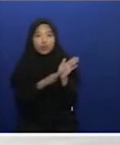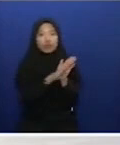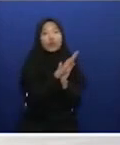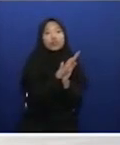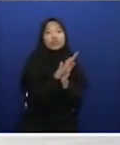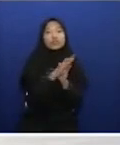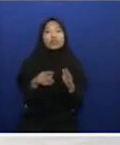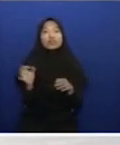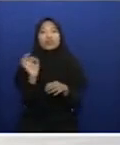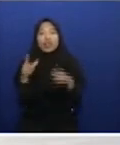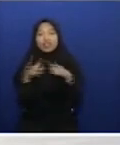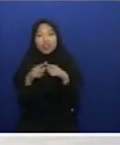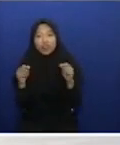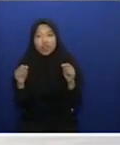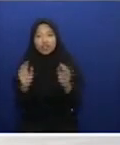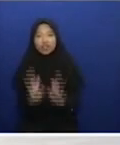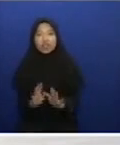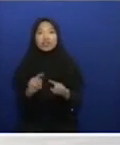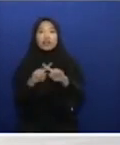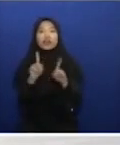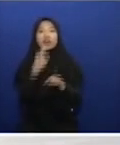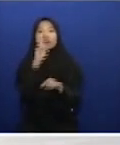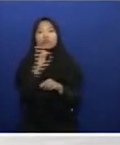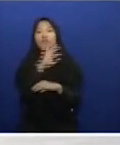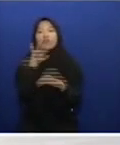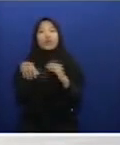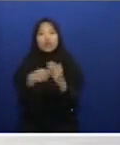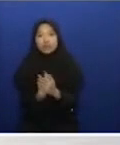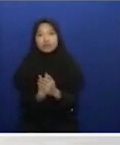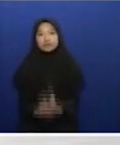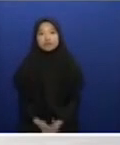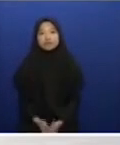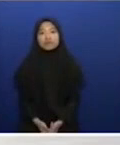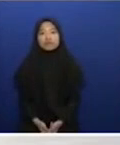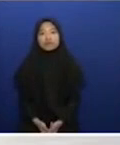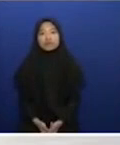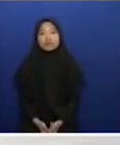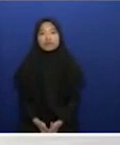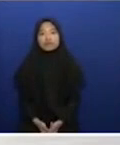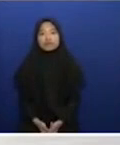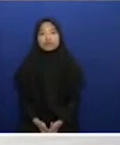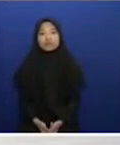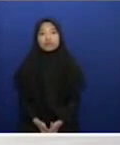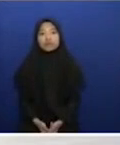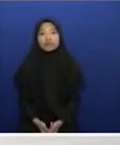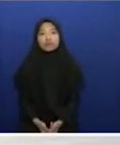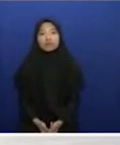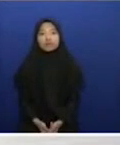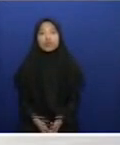Maka saya diperintahkan untuk harus menciptakan kawasan-kawasan pertumbuhan ekonomi